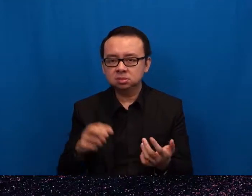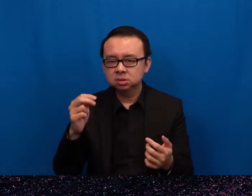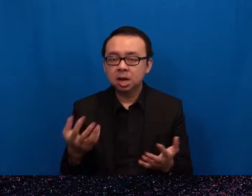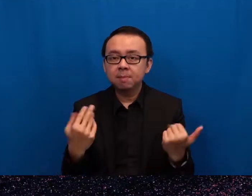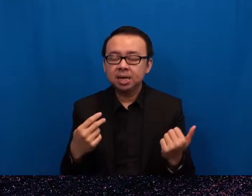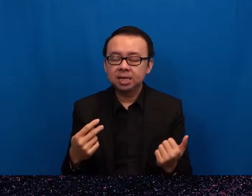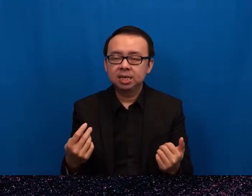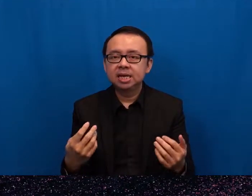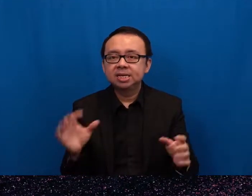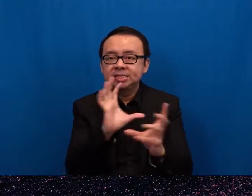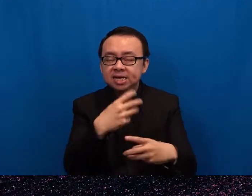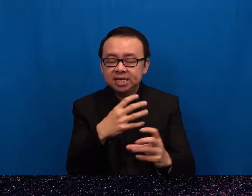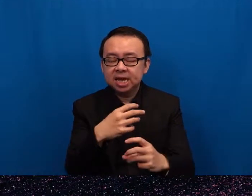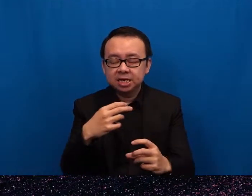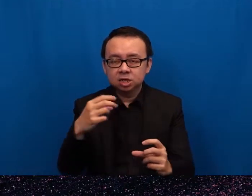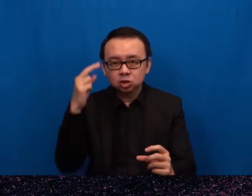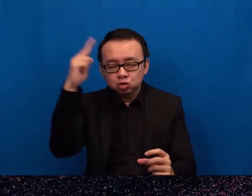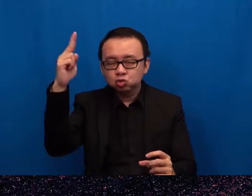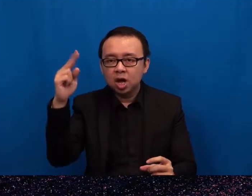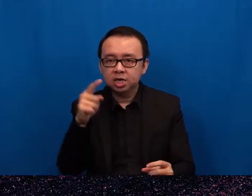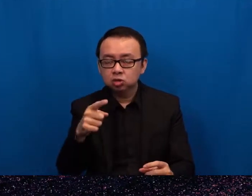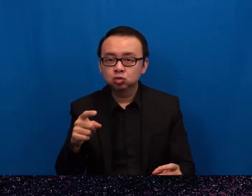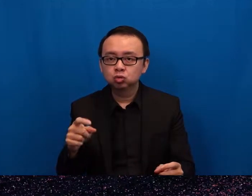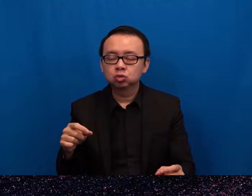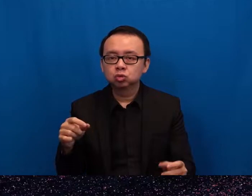Savior. Let Him be your Lord and Master, King